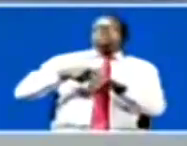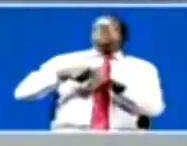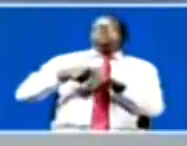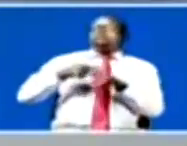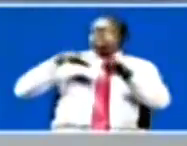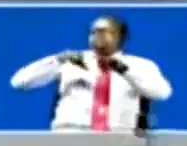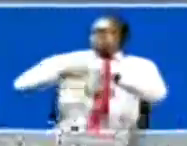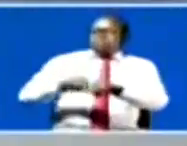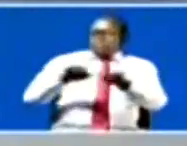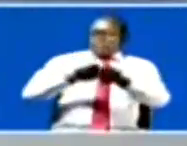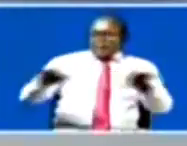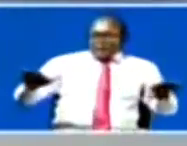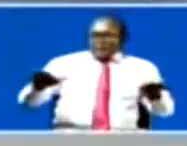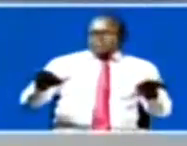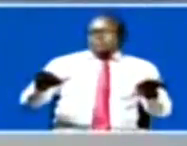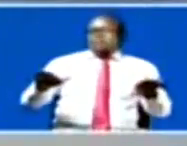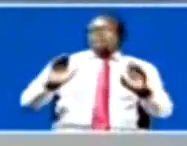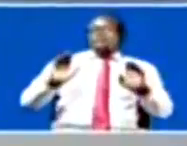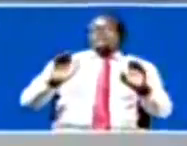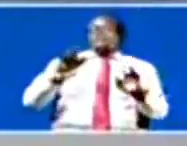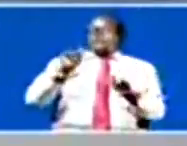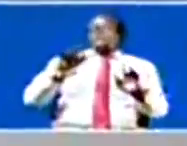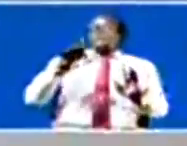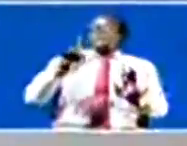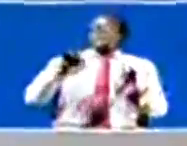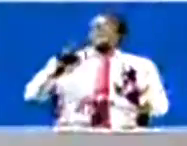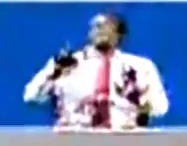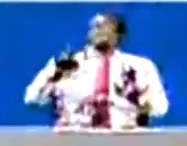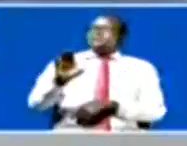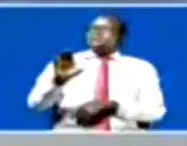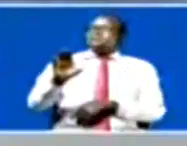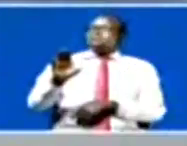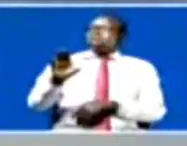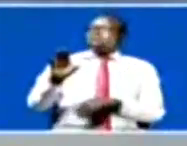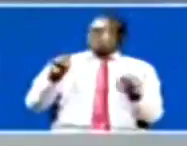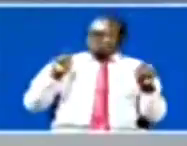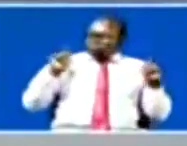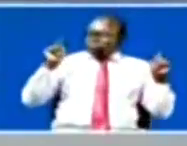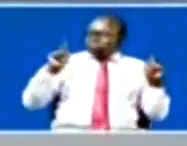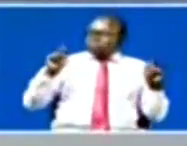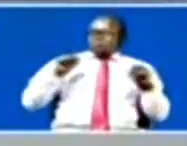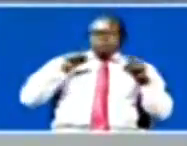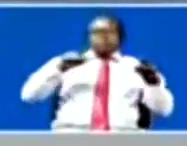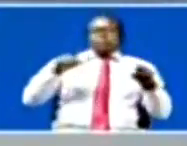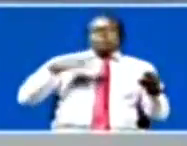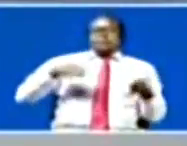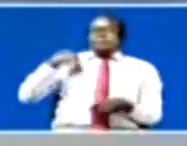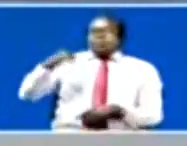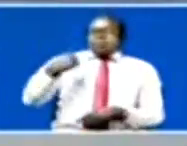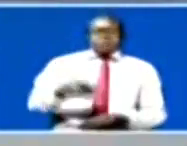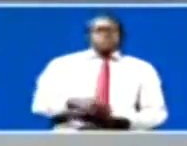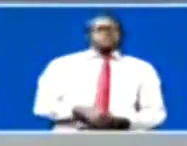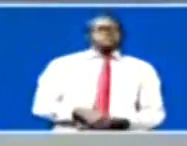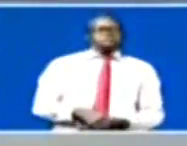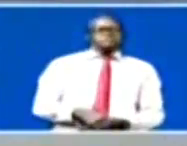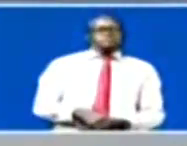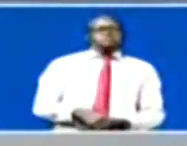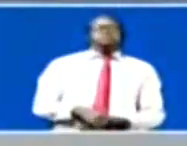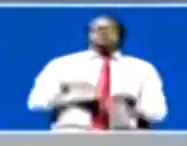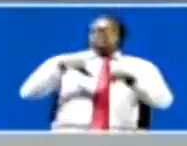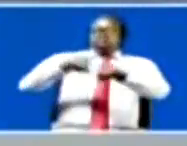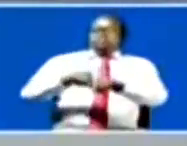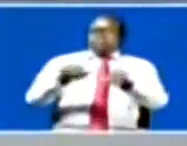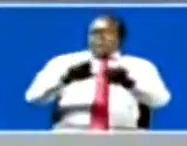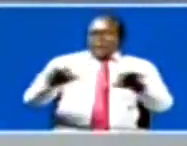umiliki wa ardhi ya shirika la ustawi wa kilimo nchini ADC na kufanya tambiko ili kuwalaani watu ambao wamedai kuwa ni wanyakuzi